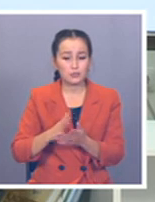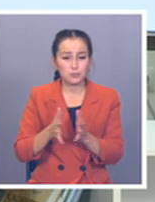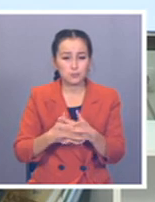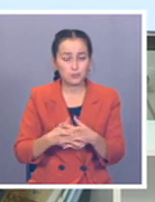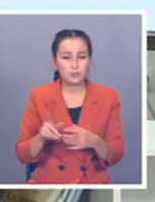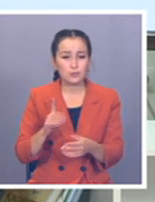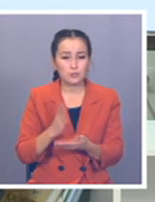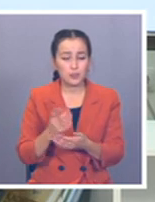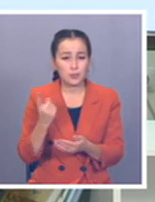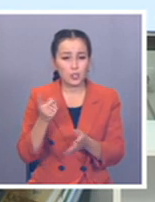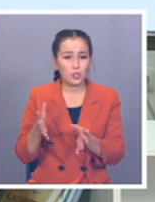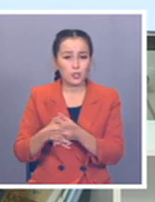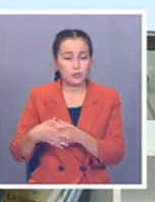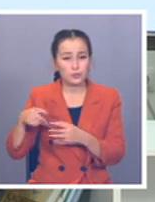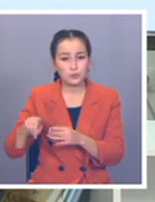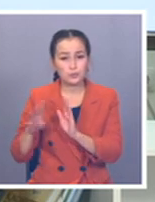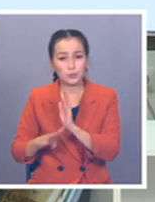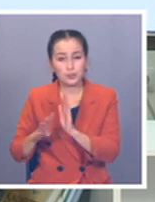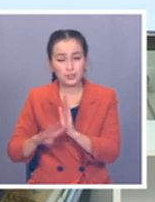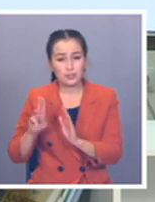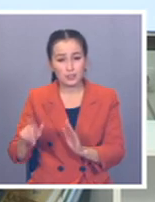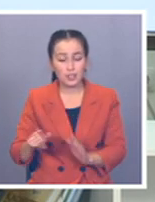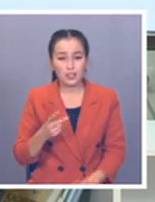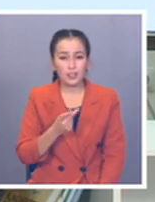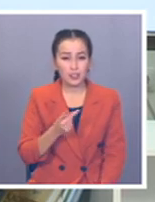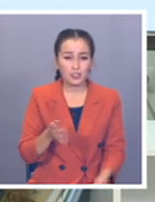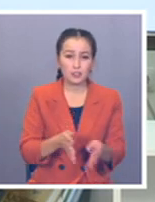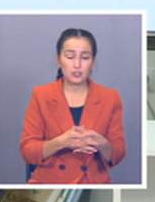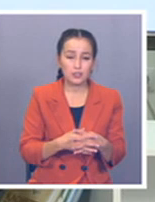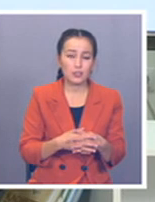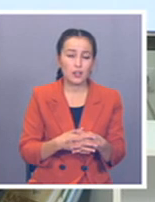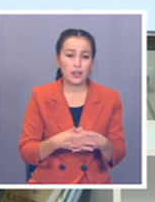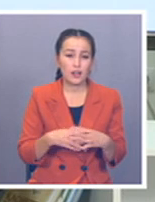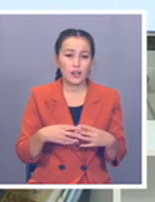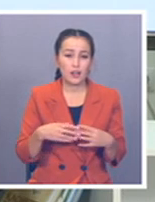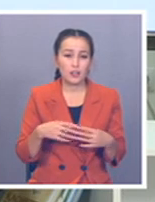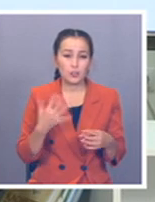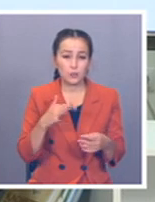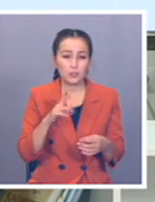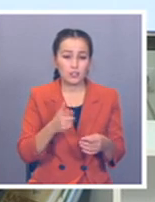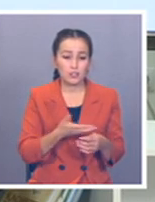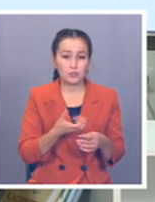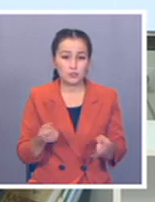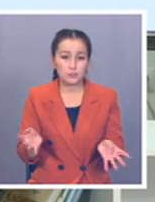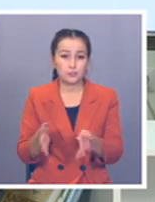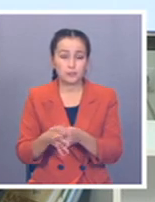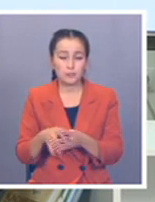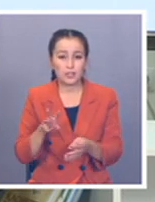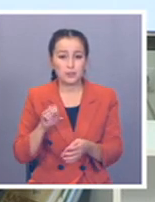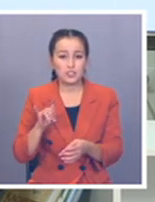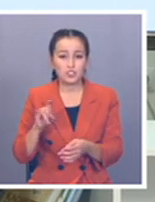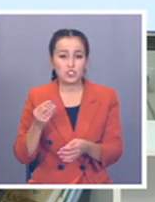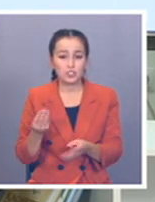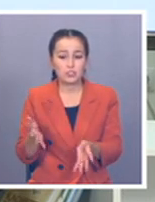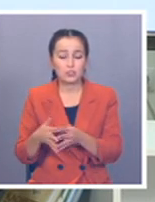бірінші қорытпада 90 кг, ал екіншісінен 50 кг ертіп қосса, жаңа қорытпадағы мырыш концентрациясы